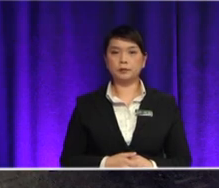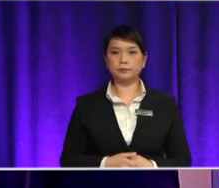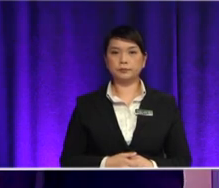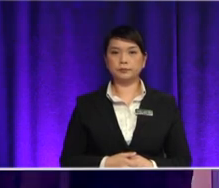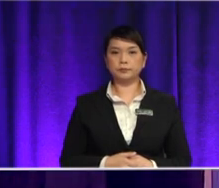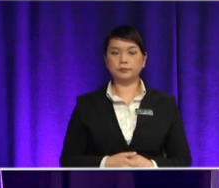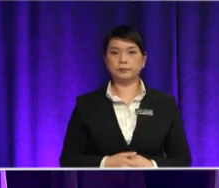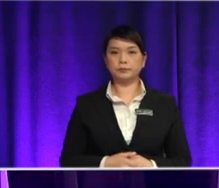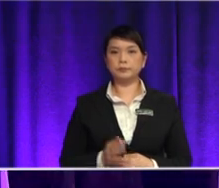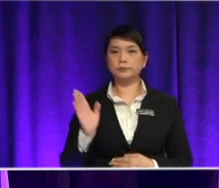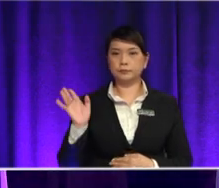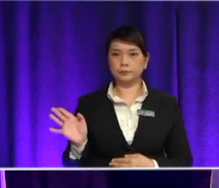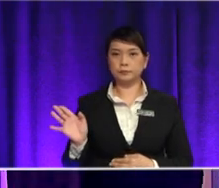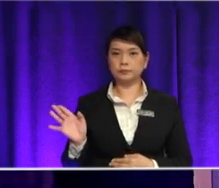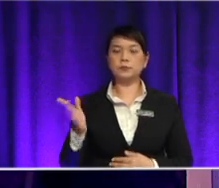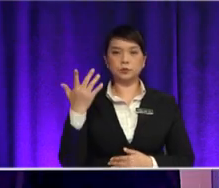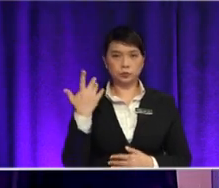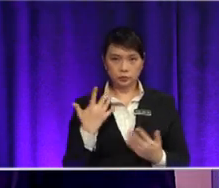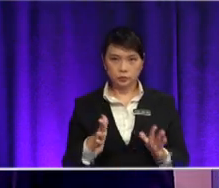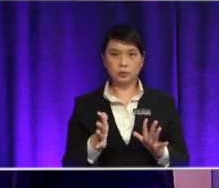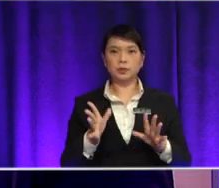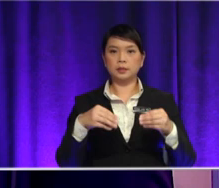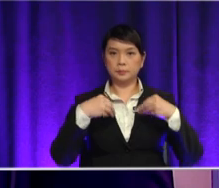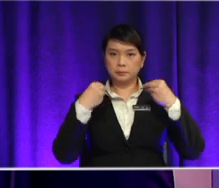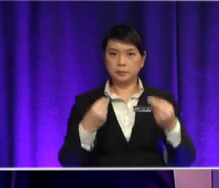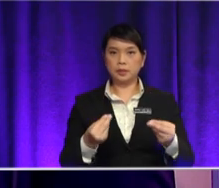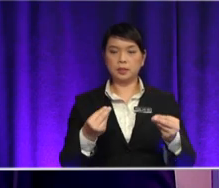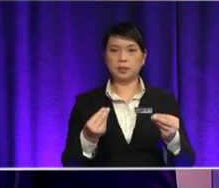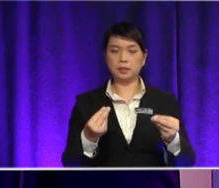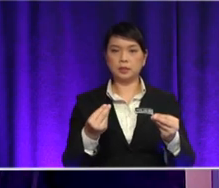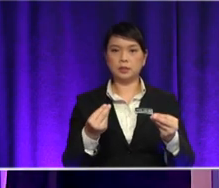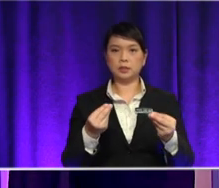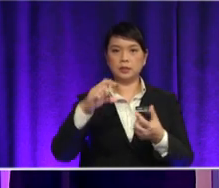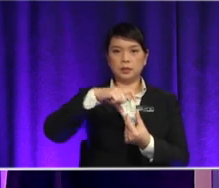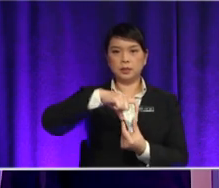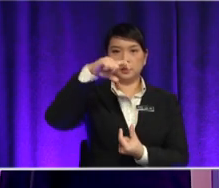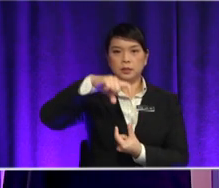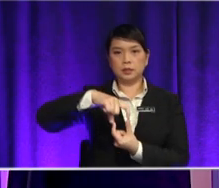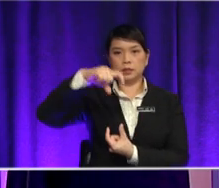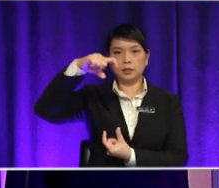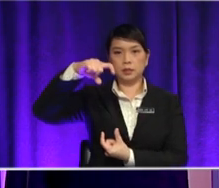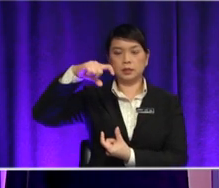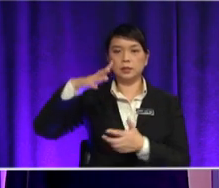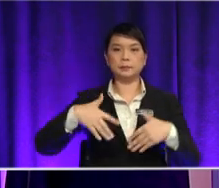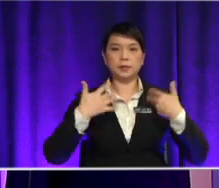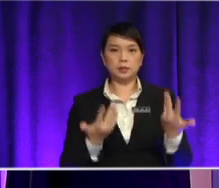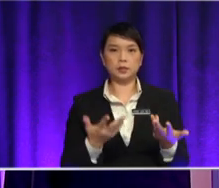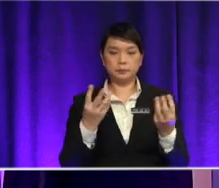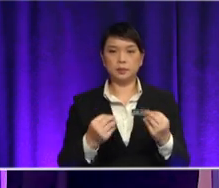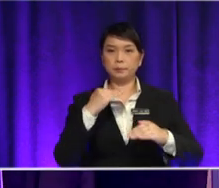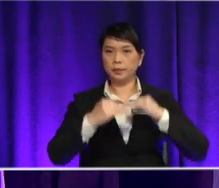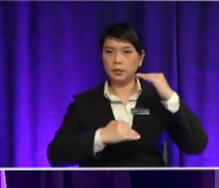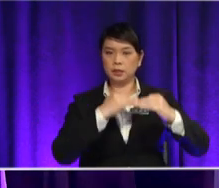plot. Okey, katalah ini. Dah diberi poligon histogram. Baik. Okey, bagaimana nak membina